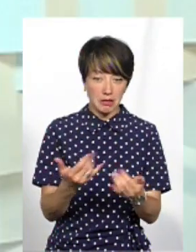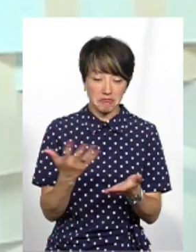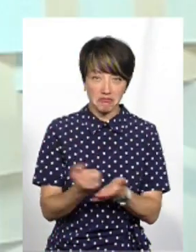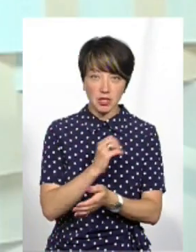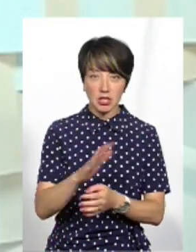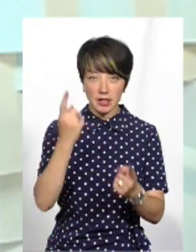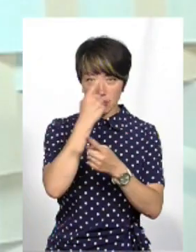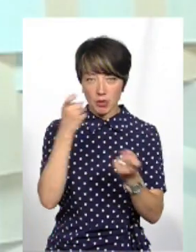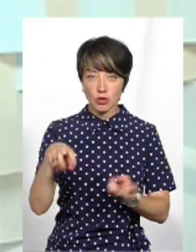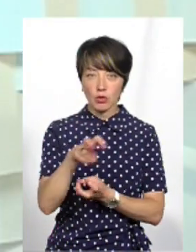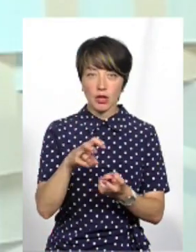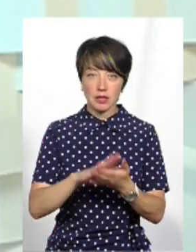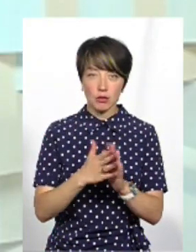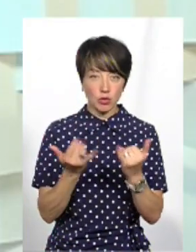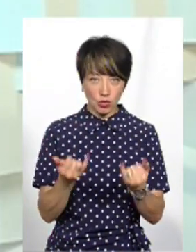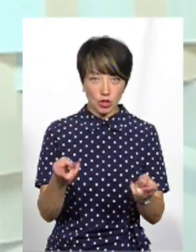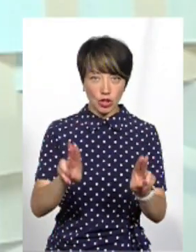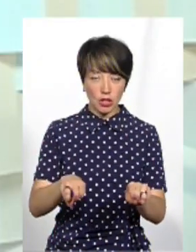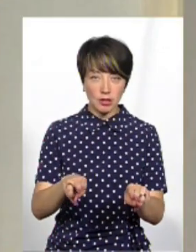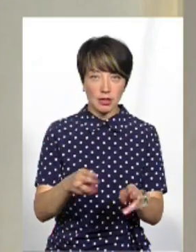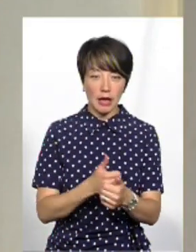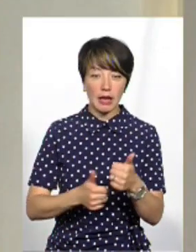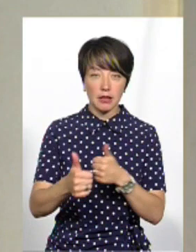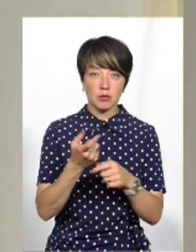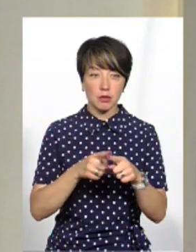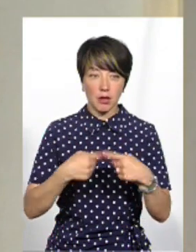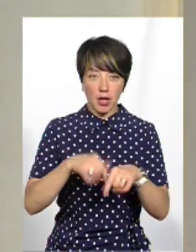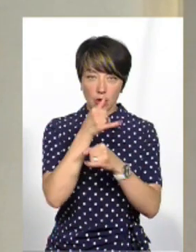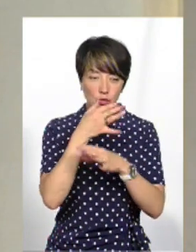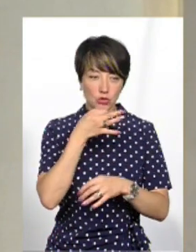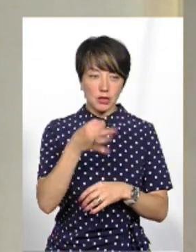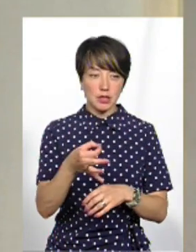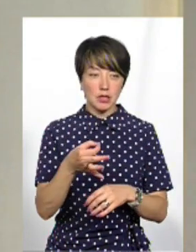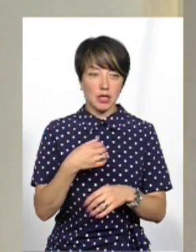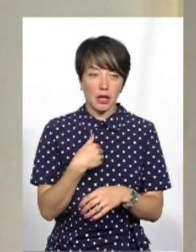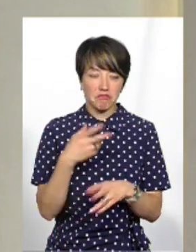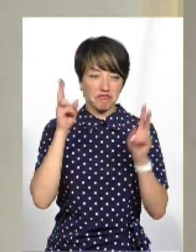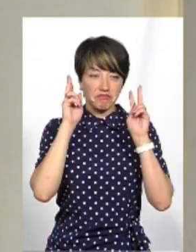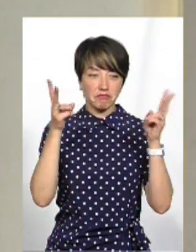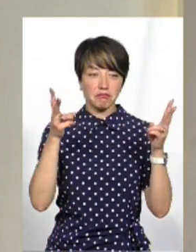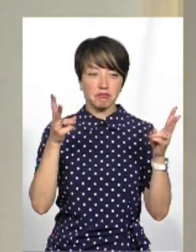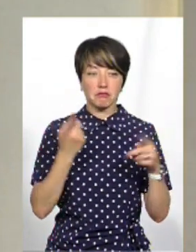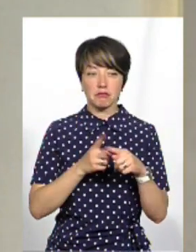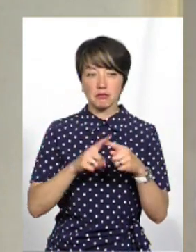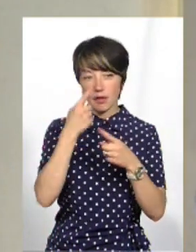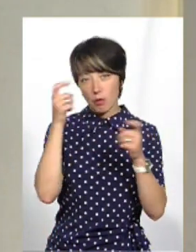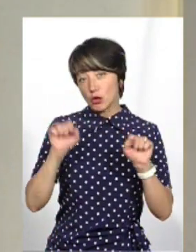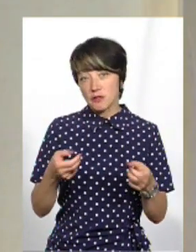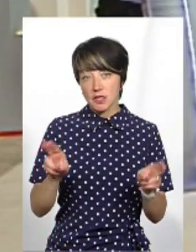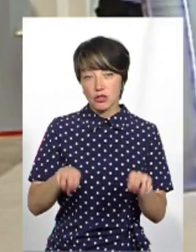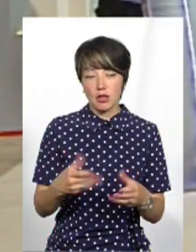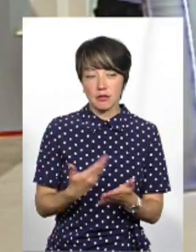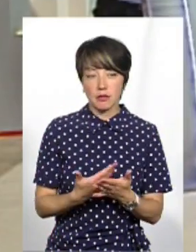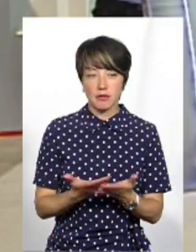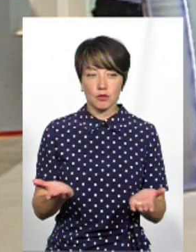ми інформації, шукали станом на сьогодні. Він залишається лідером цієї партії? Ну, не можу я сказати, тому що я не володію цією інформацією. Можливо, залишається, можливо,